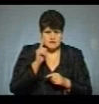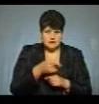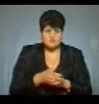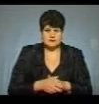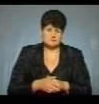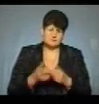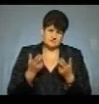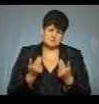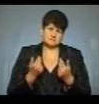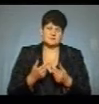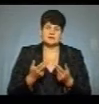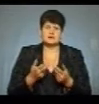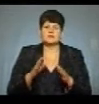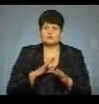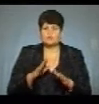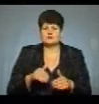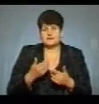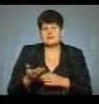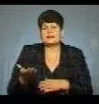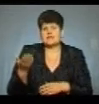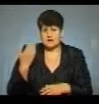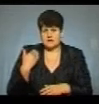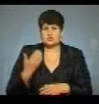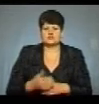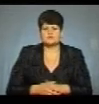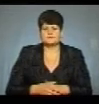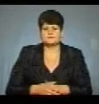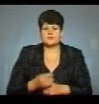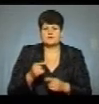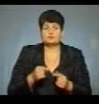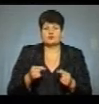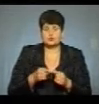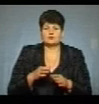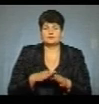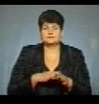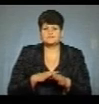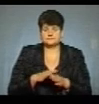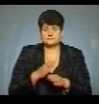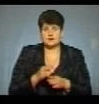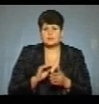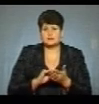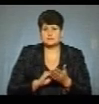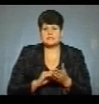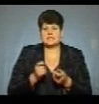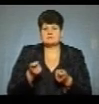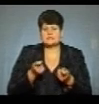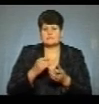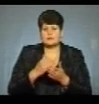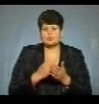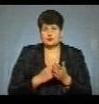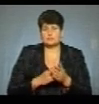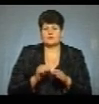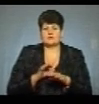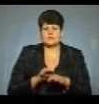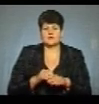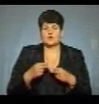знаєте. Так, да, звичайно, і було звернення раніше, ми відповідно реагували, були складені адміністративні протоколи про здійснення